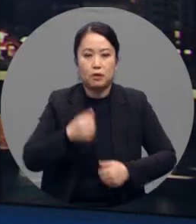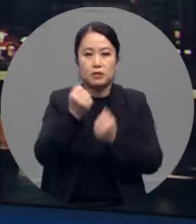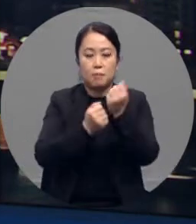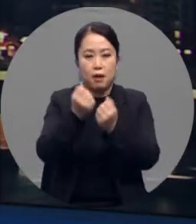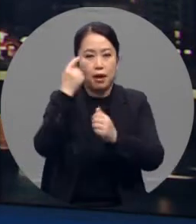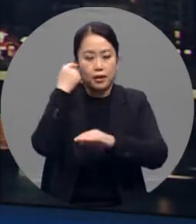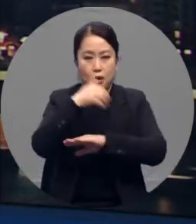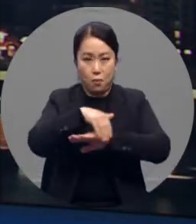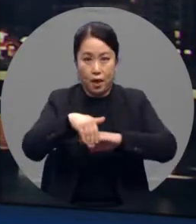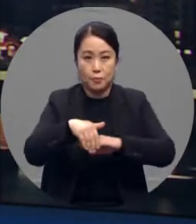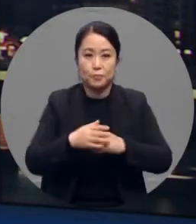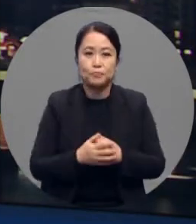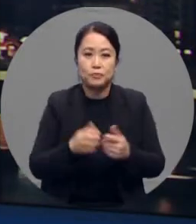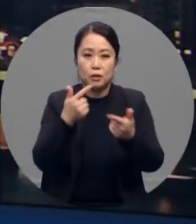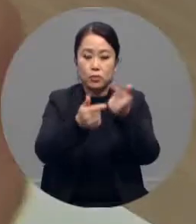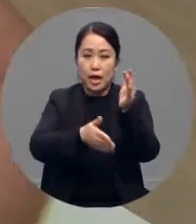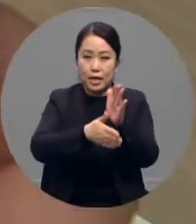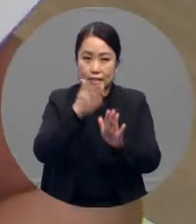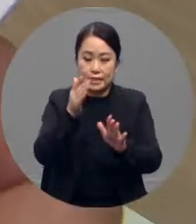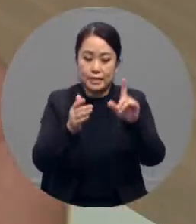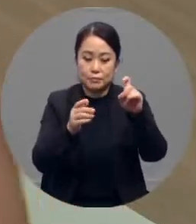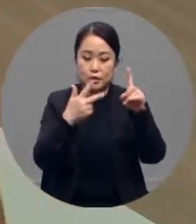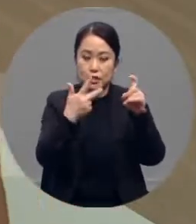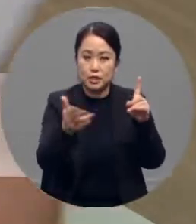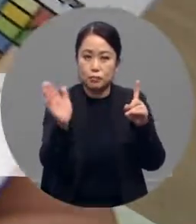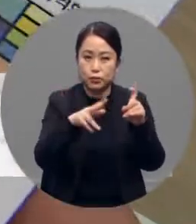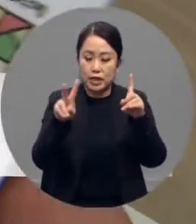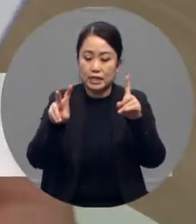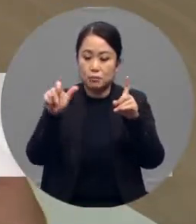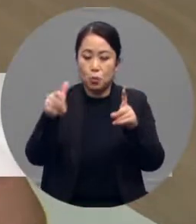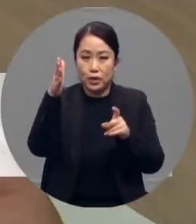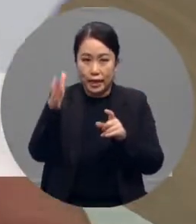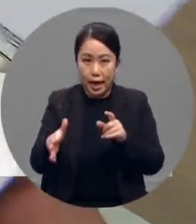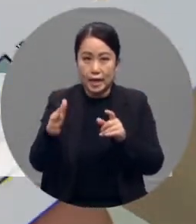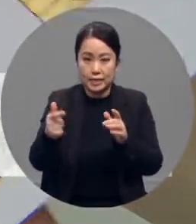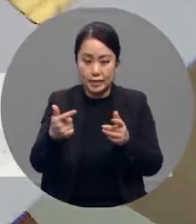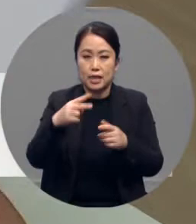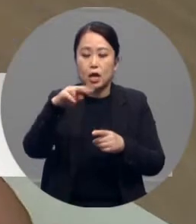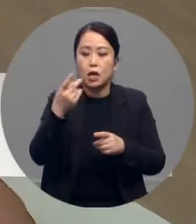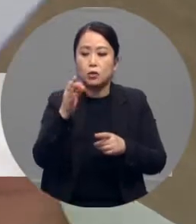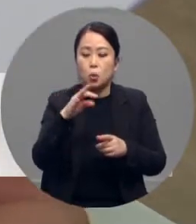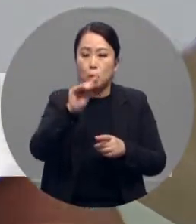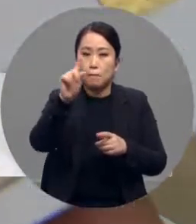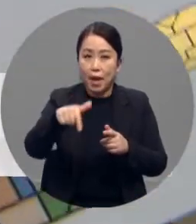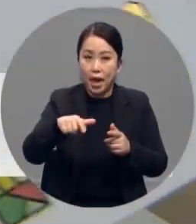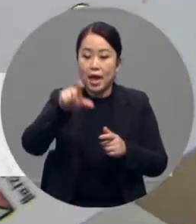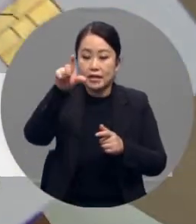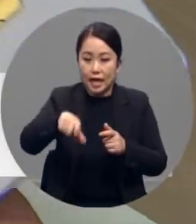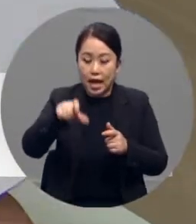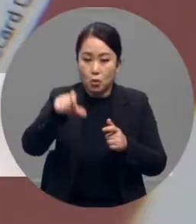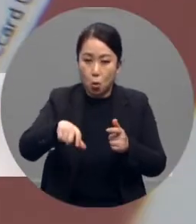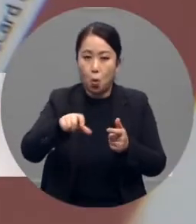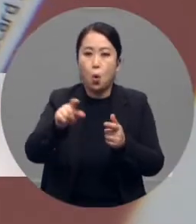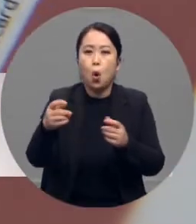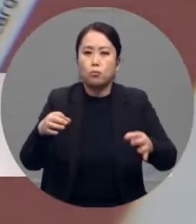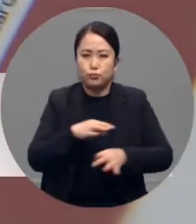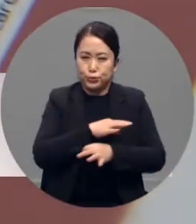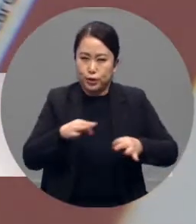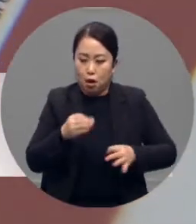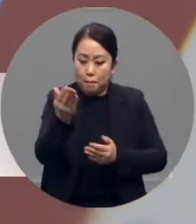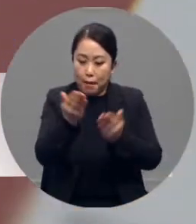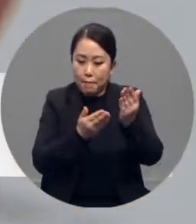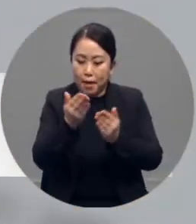부산시는 다음 달 7일부터 25일까지 지역화폐 동백전 부정유통행위 단속에 나선다고 밝혔습니다